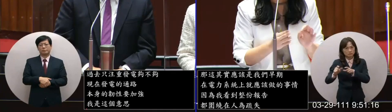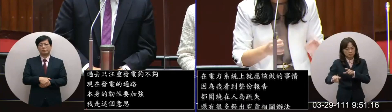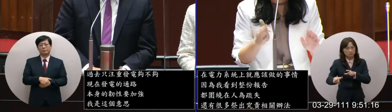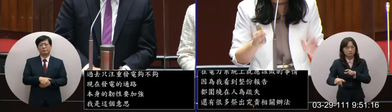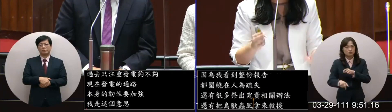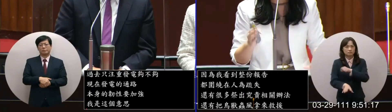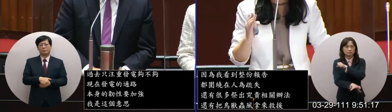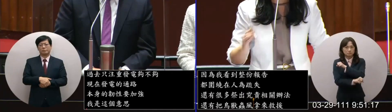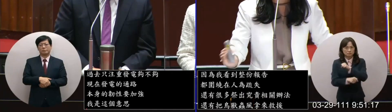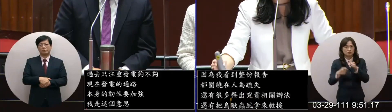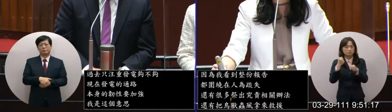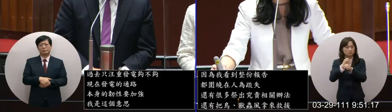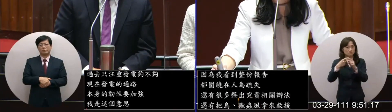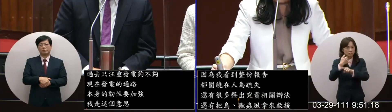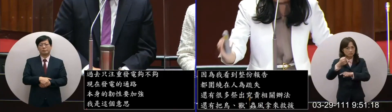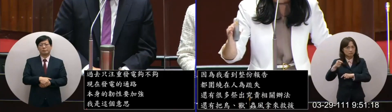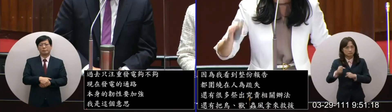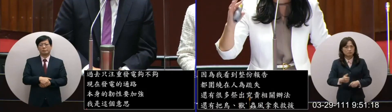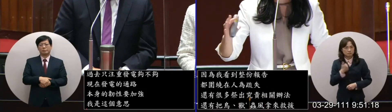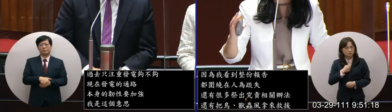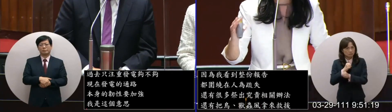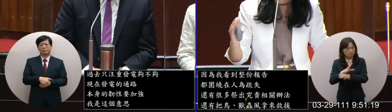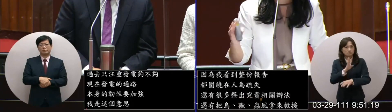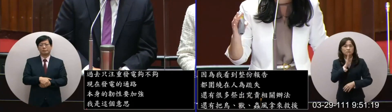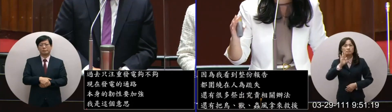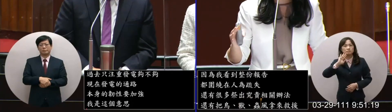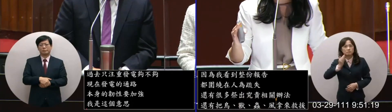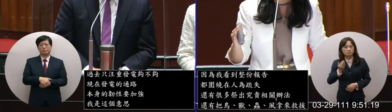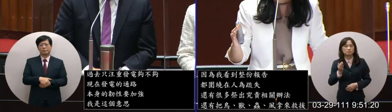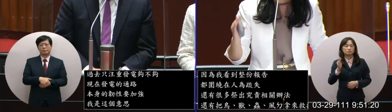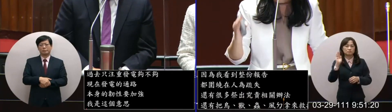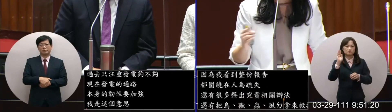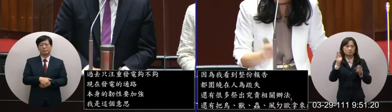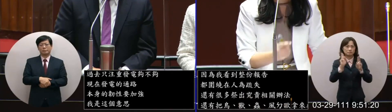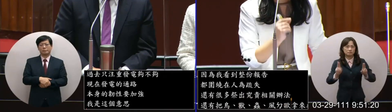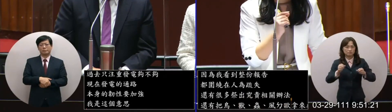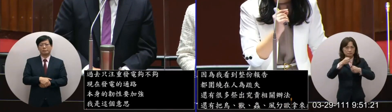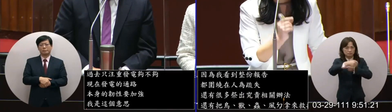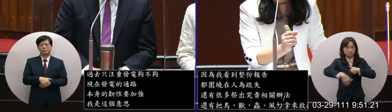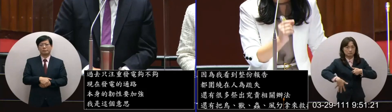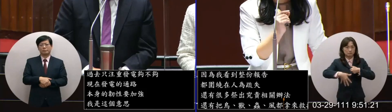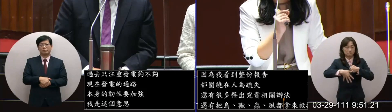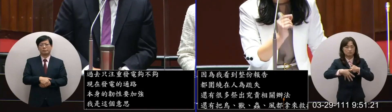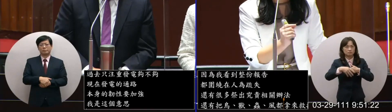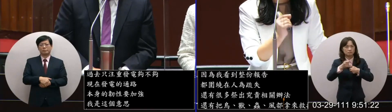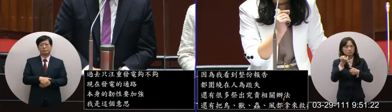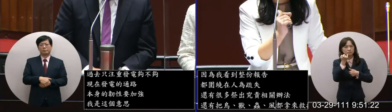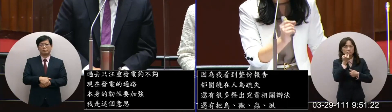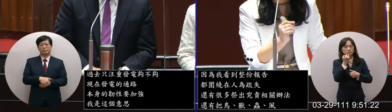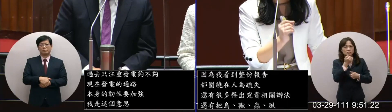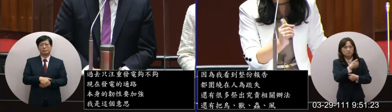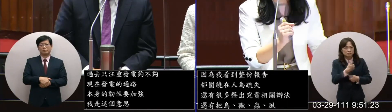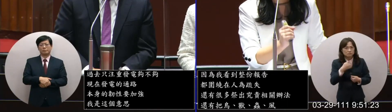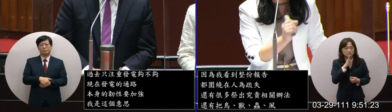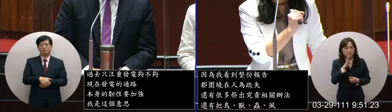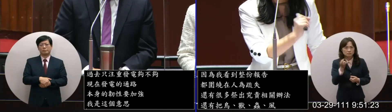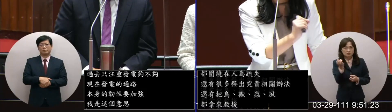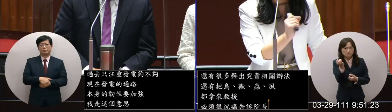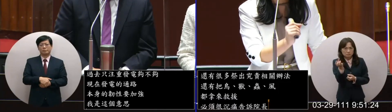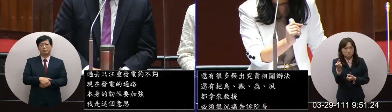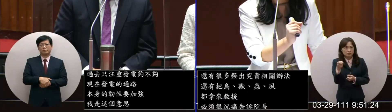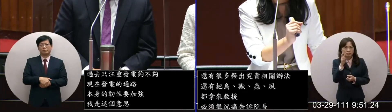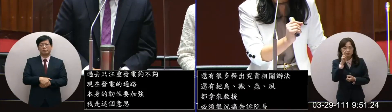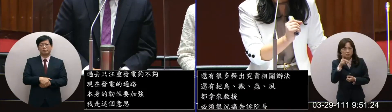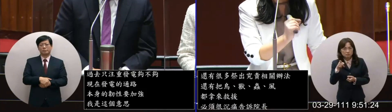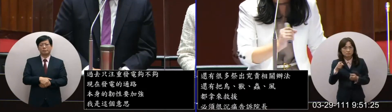的人员，他们在这方面是有疏失，但是整体的电网的系统，难道可以因为一个单点一个小规模的人为疏失？不管他